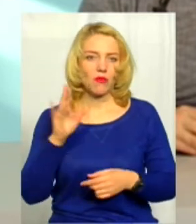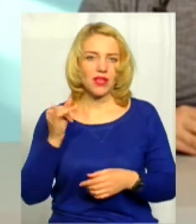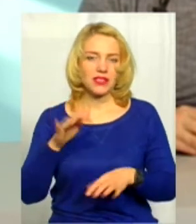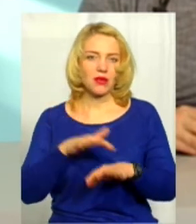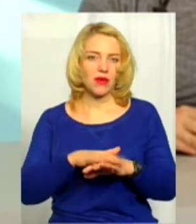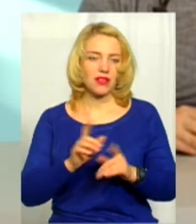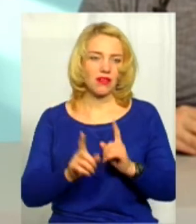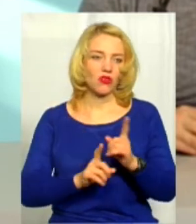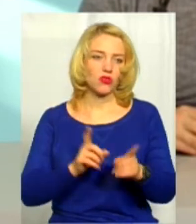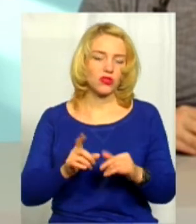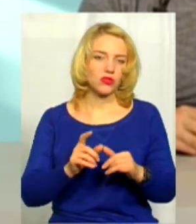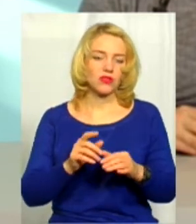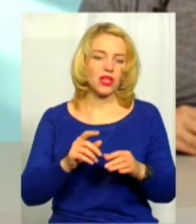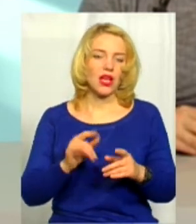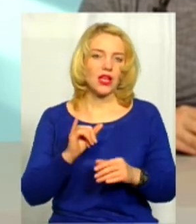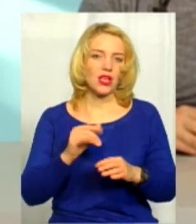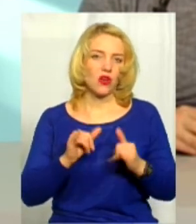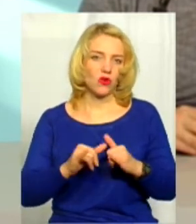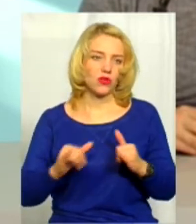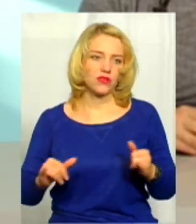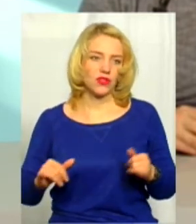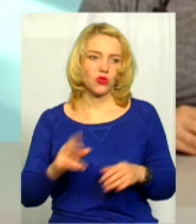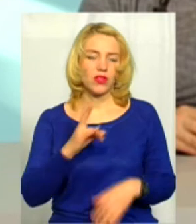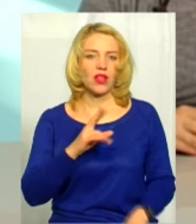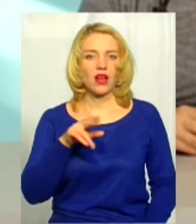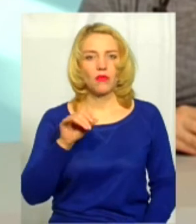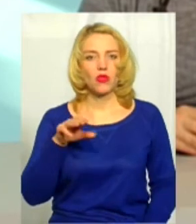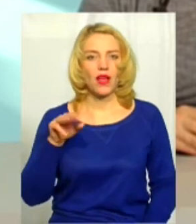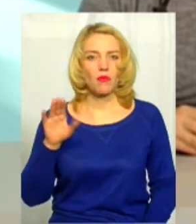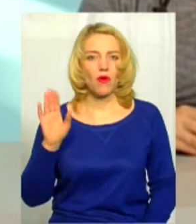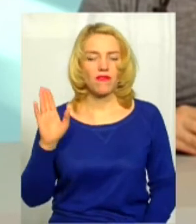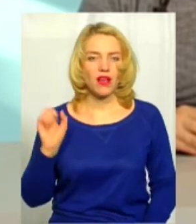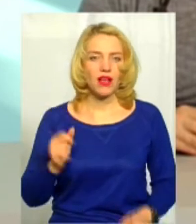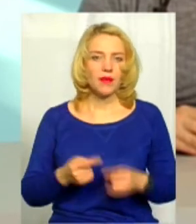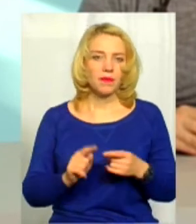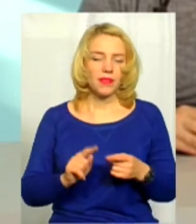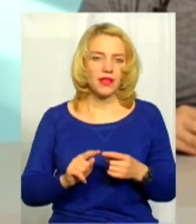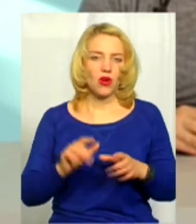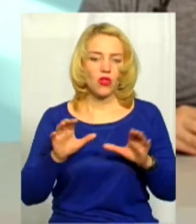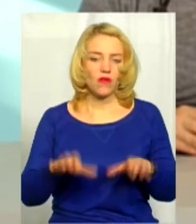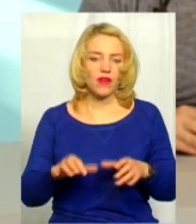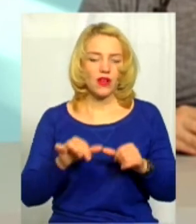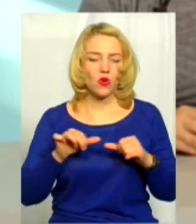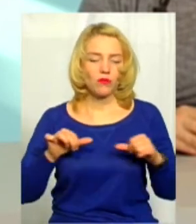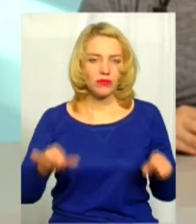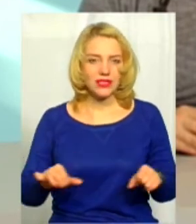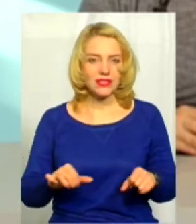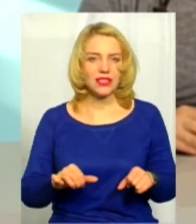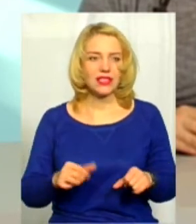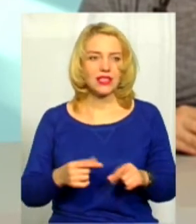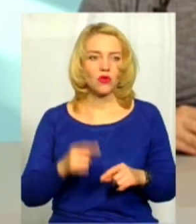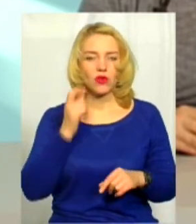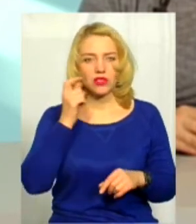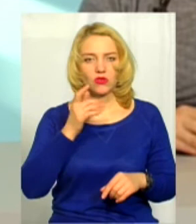банку реконструкції та розвитку, та Наталією Потаповою, головою комісії з питань малого та середнього бізнесу